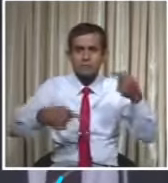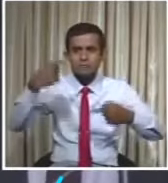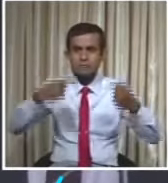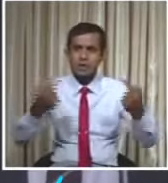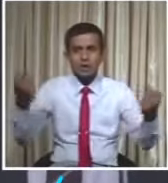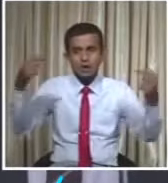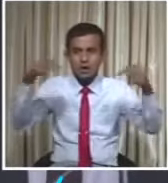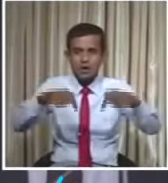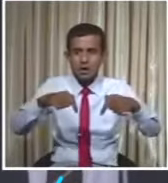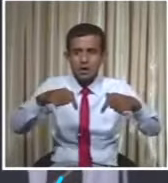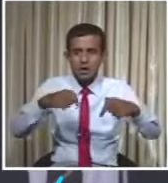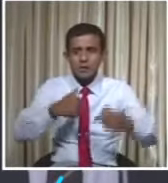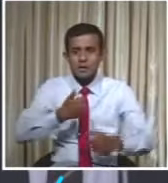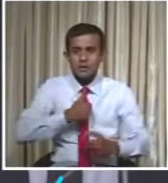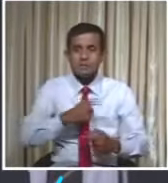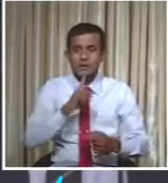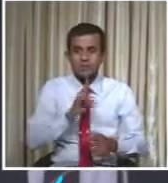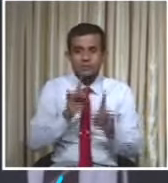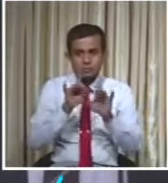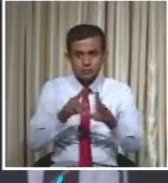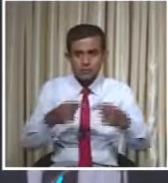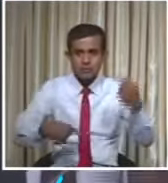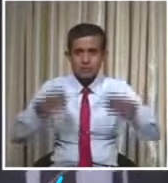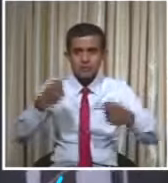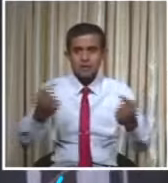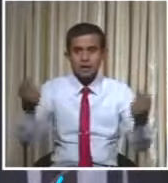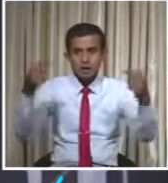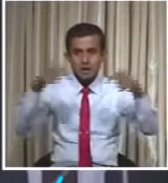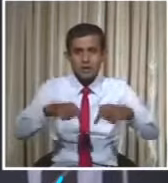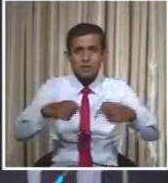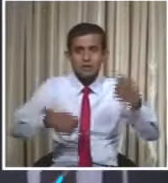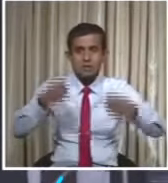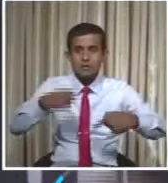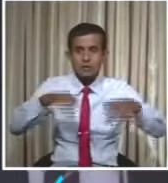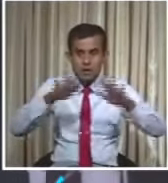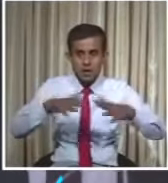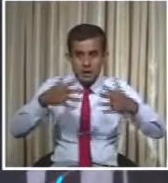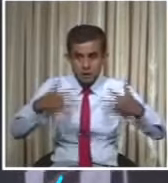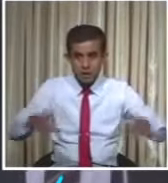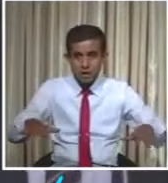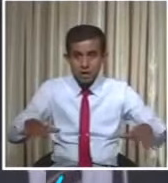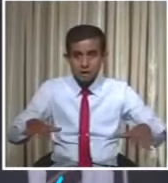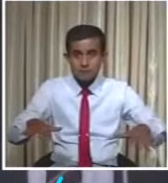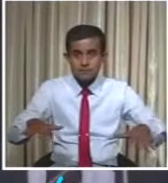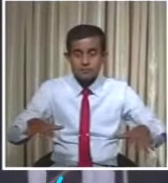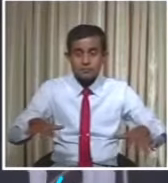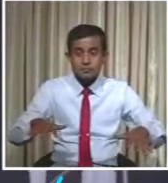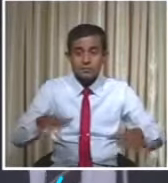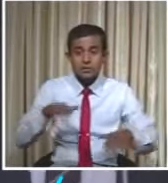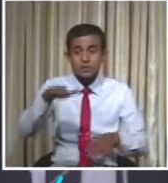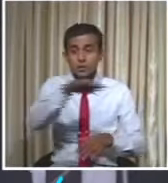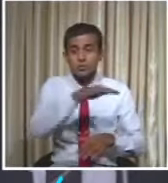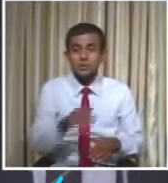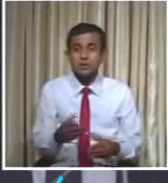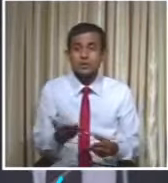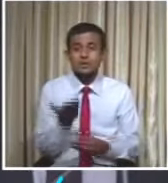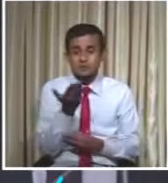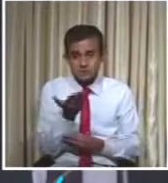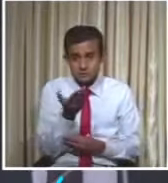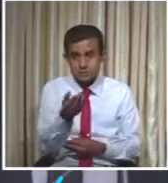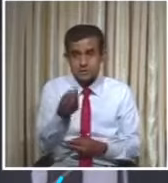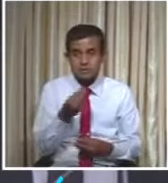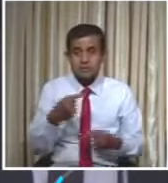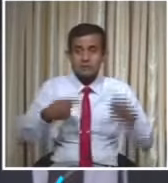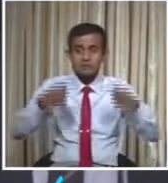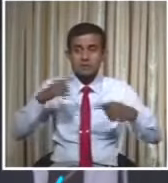ගෙනාවා අපි එකම වෙච්ච කරුණු මත විවාදයේ ගෙනාවා විවාදයේ අවසන් කිරීමට සභාවේ අවසරය අරගෙන